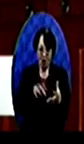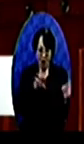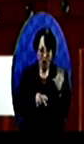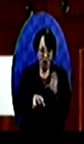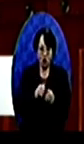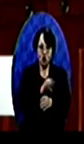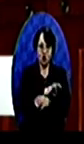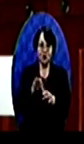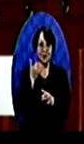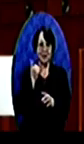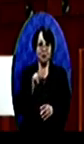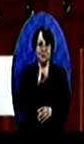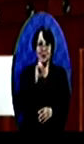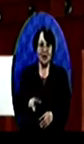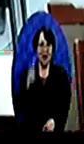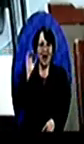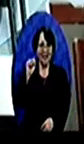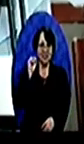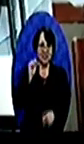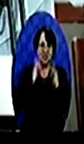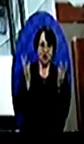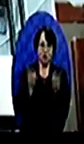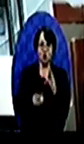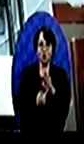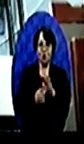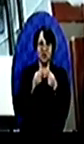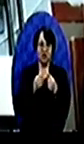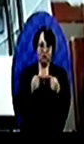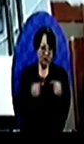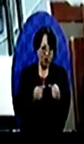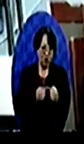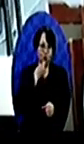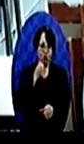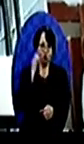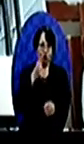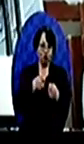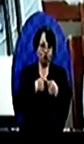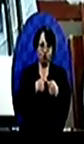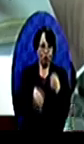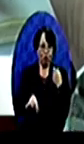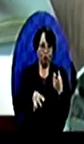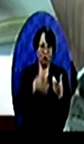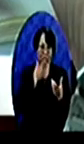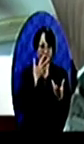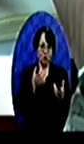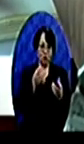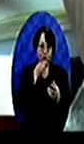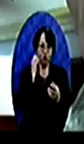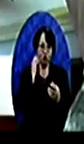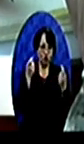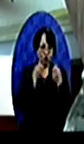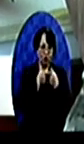дэх зарим заалт нь ардчлалын суурь зарчмыг эвдэх, за, шударга ёсонд нийцгэргүй байгааг эргэж харах өөрчлөлт хэрэгтэй гэсэн байр